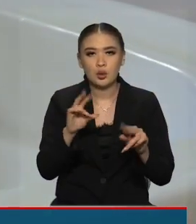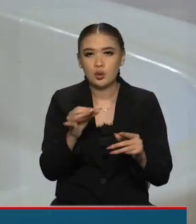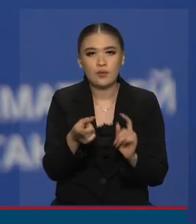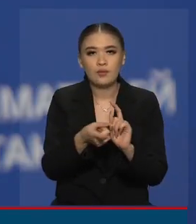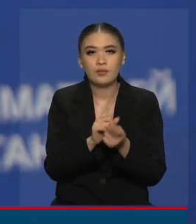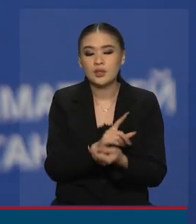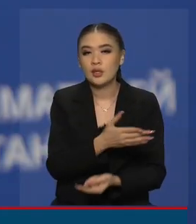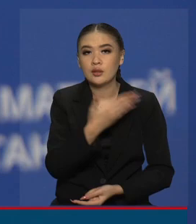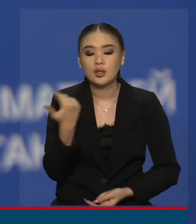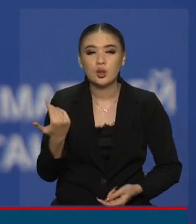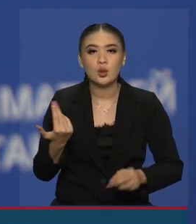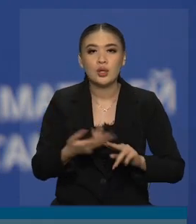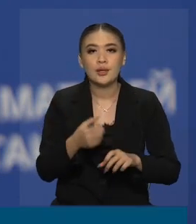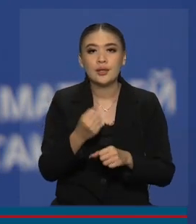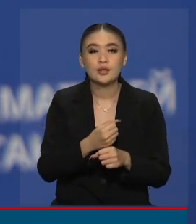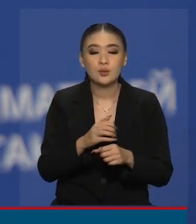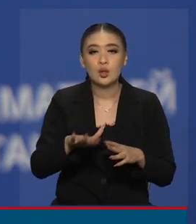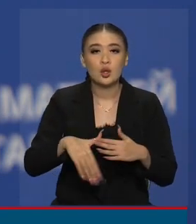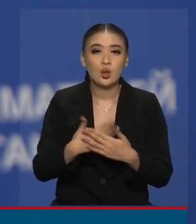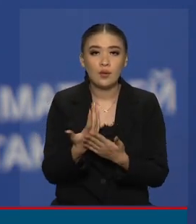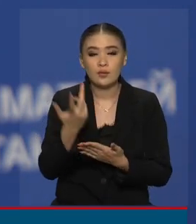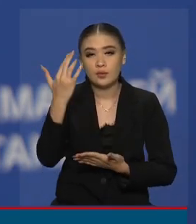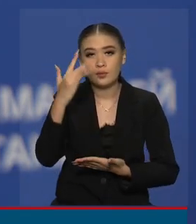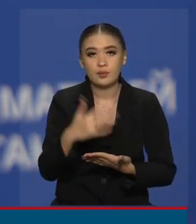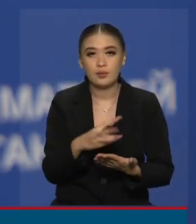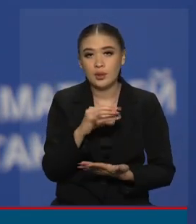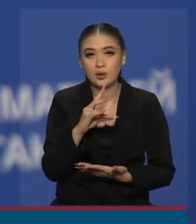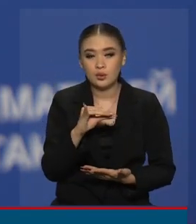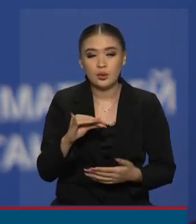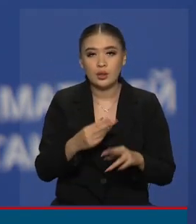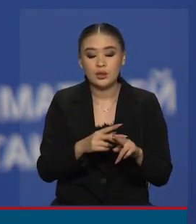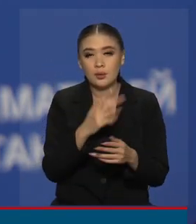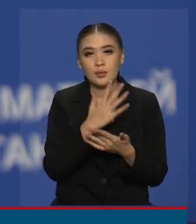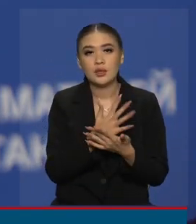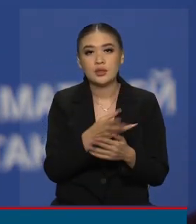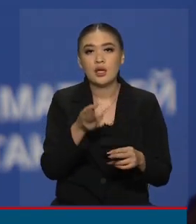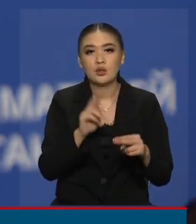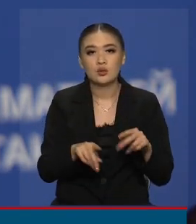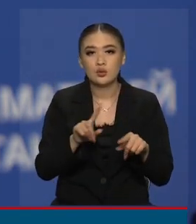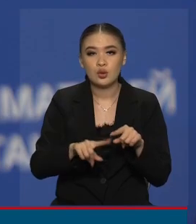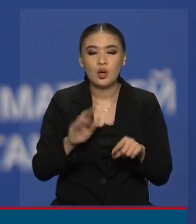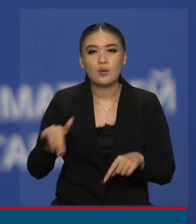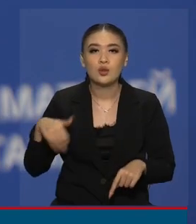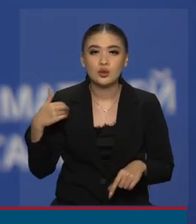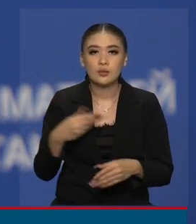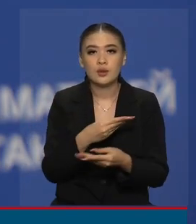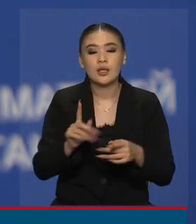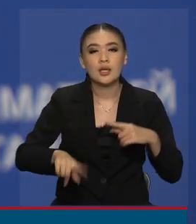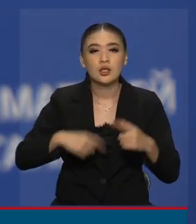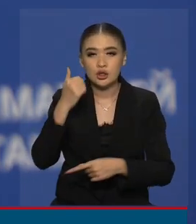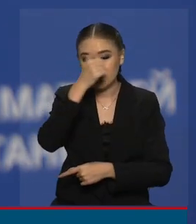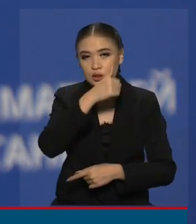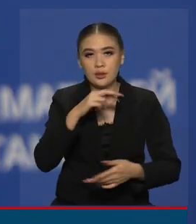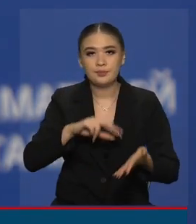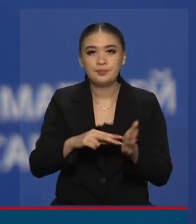жоқ. Разработка нового меню. Жаңа ас мәзірі дайындалып жатыр. Қазір ол аяқталу сатысында. Оны қолданысқа енгізуді келесі жылға жоспарлап